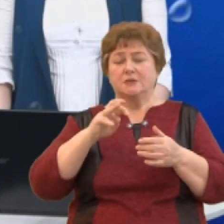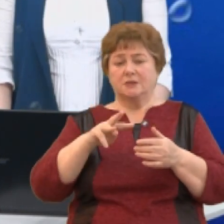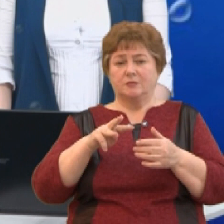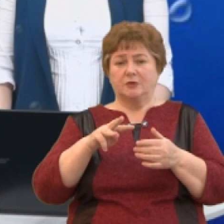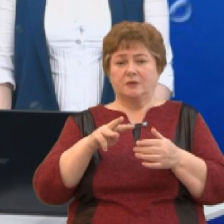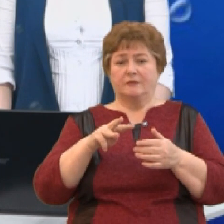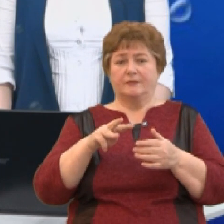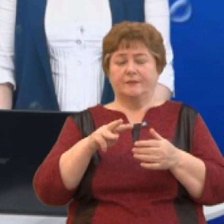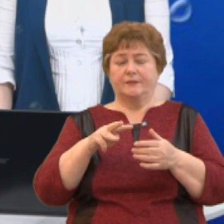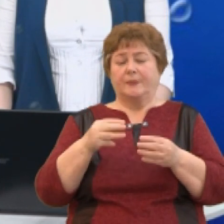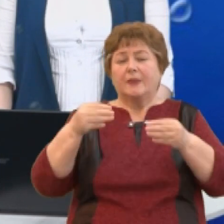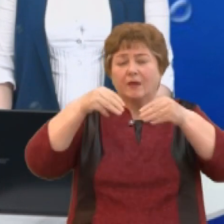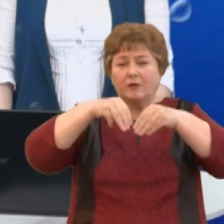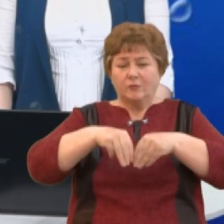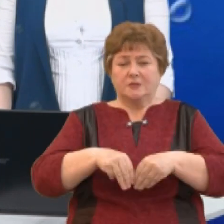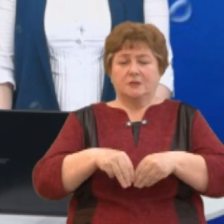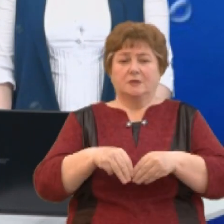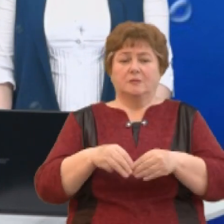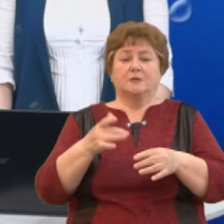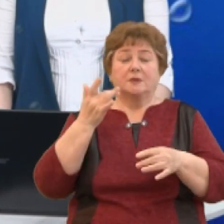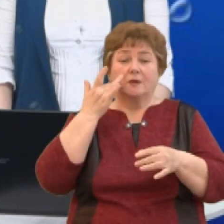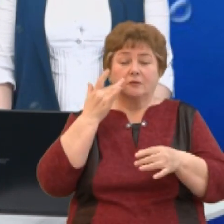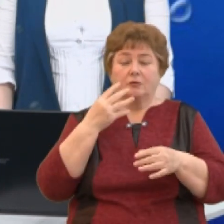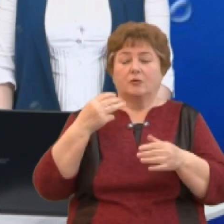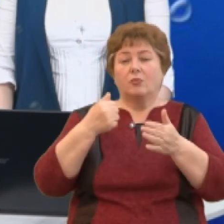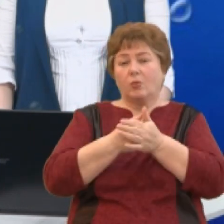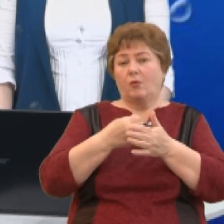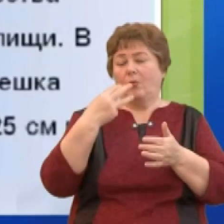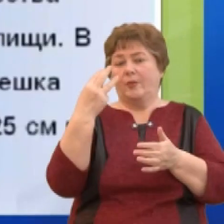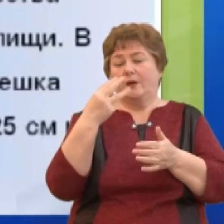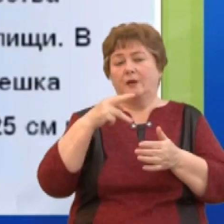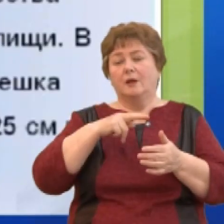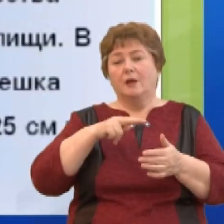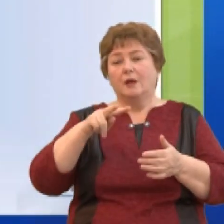см и вместимостью до 3 литров.